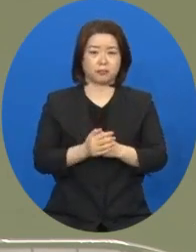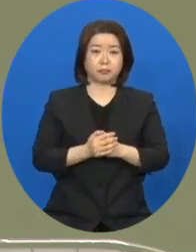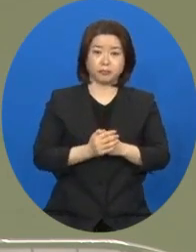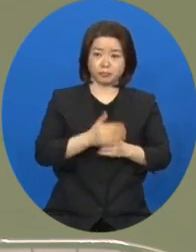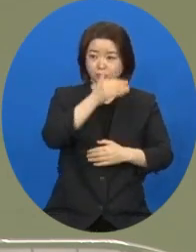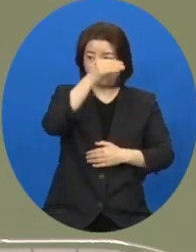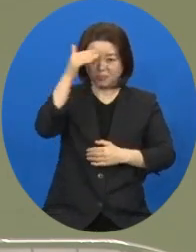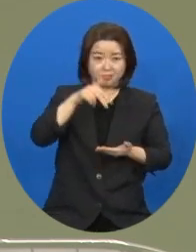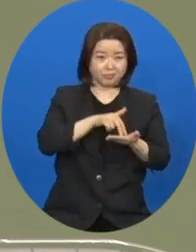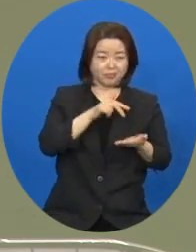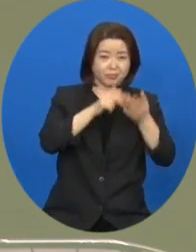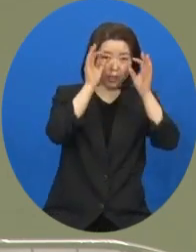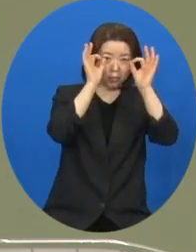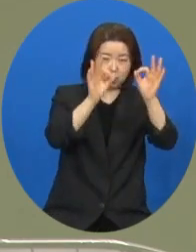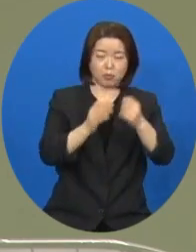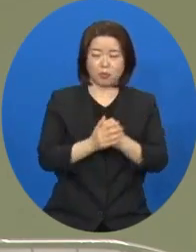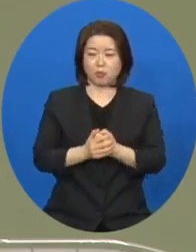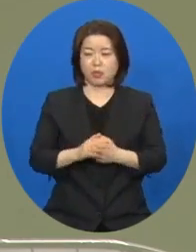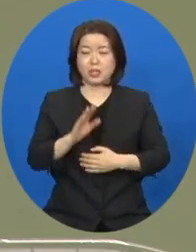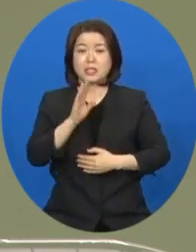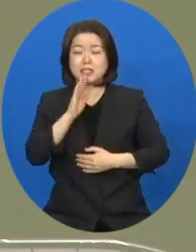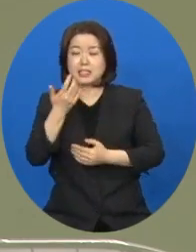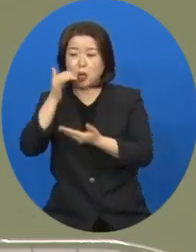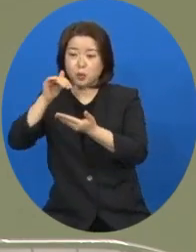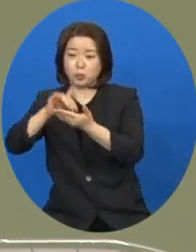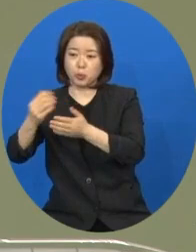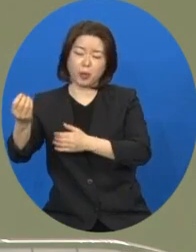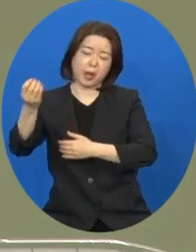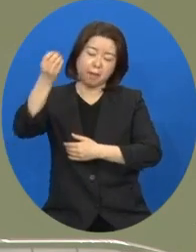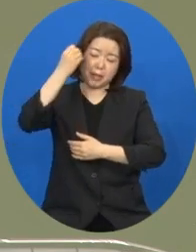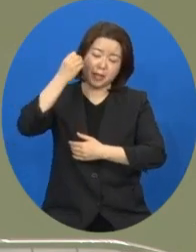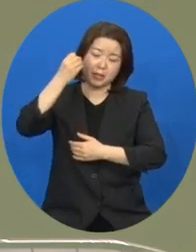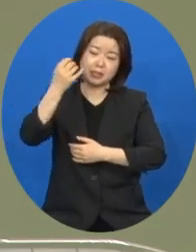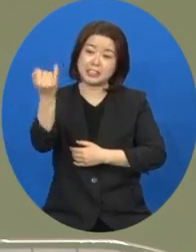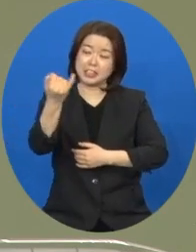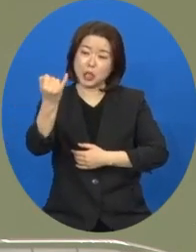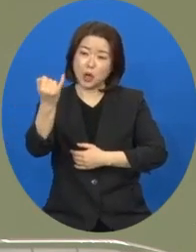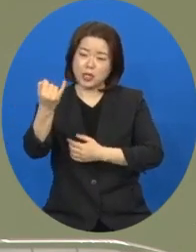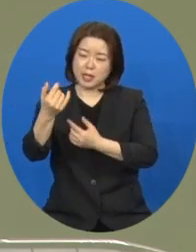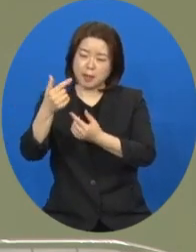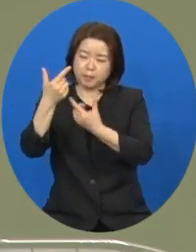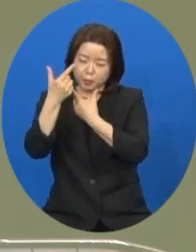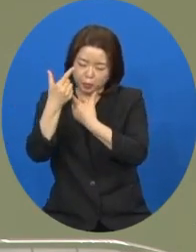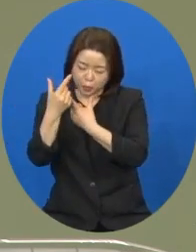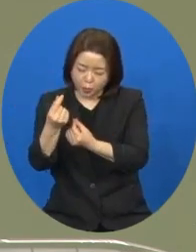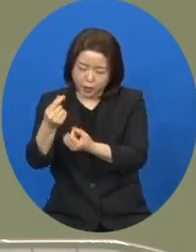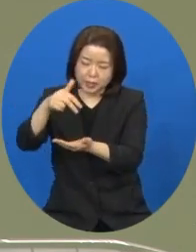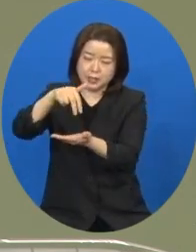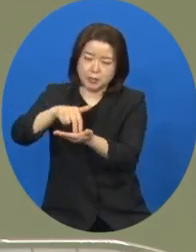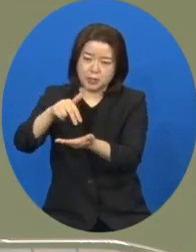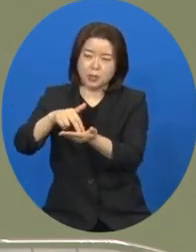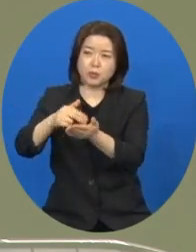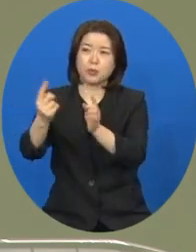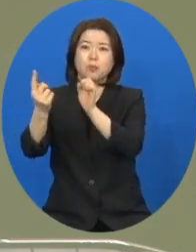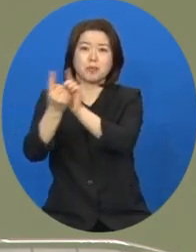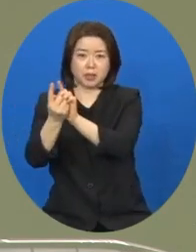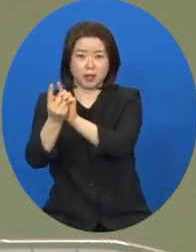진짜 돌에 맞는 그 가늠한 여인의 심정에서 주님을 만난 사람도 있고